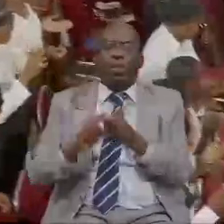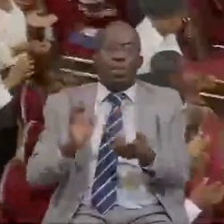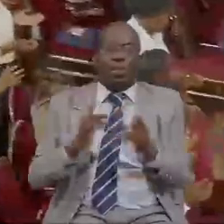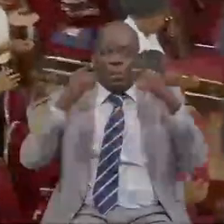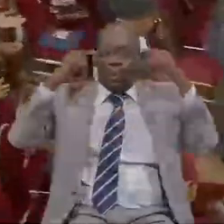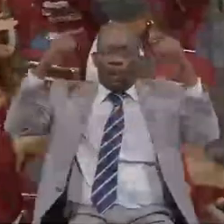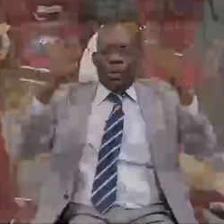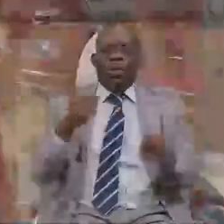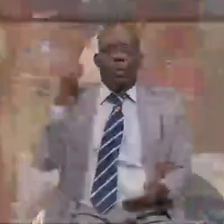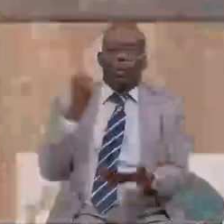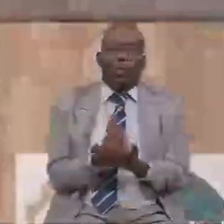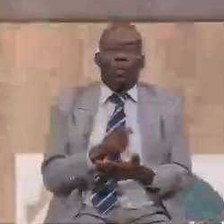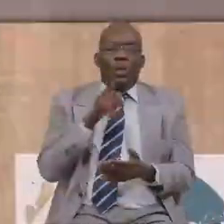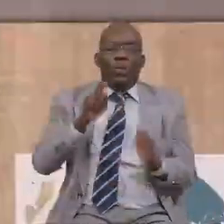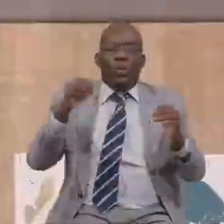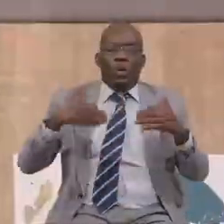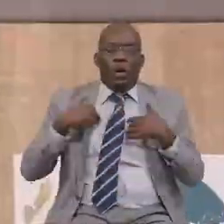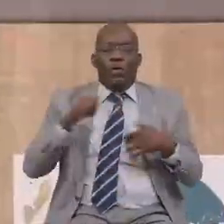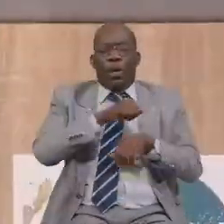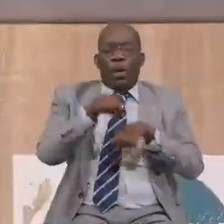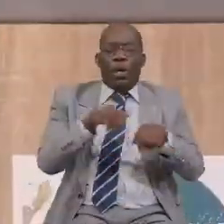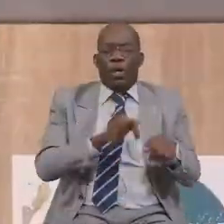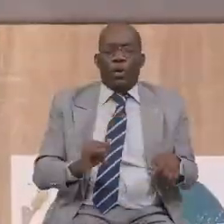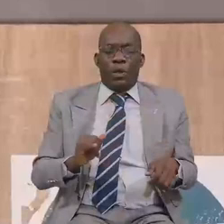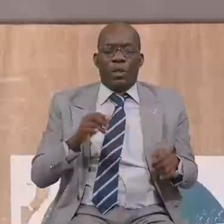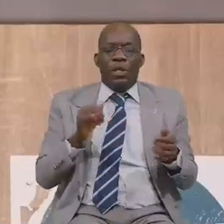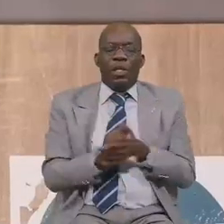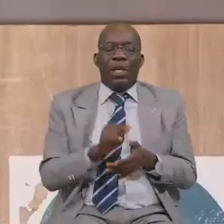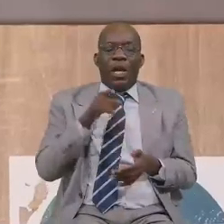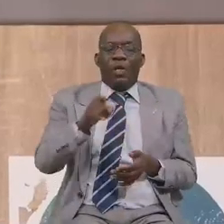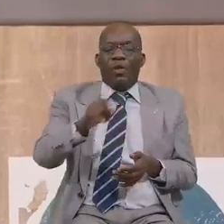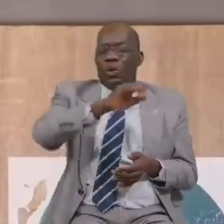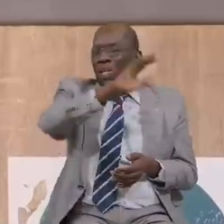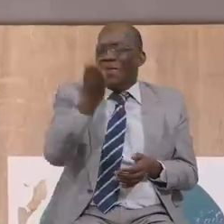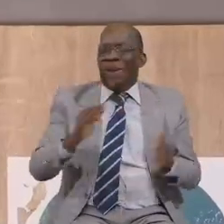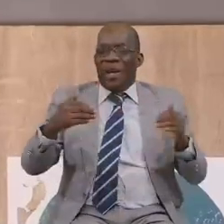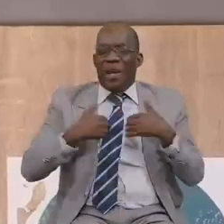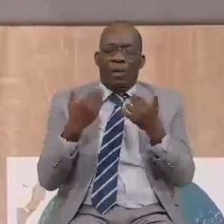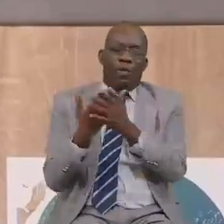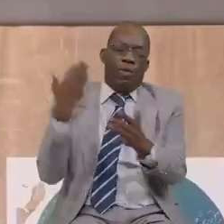Et tu portes une onction aujourd'hui que tu n'avais jamais avant.